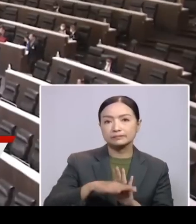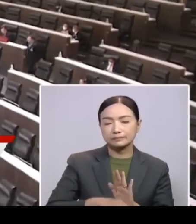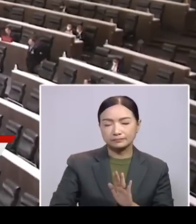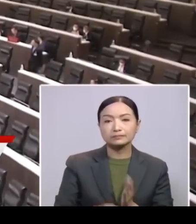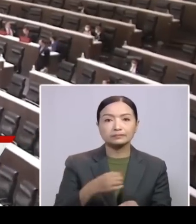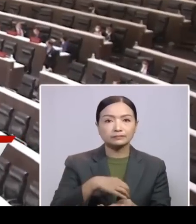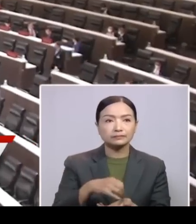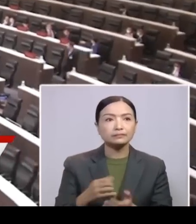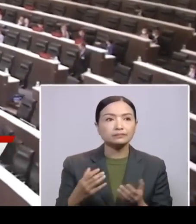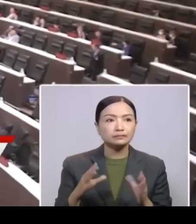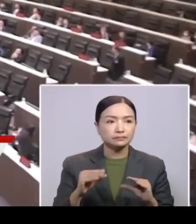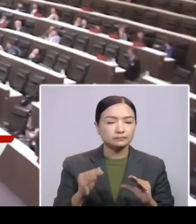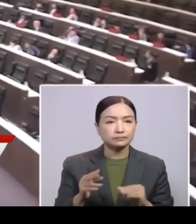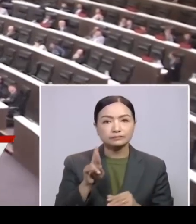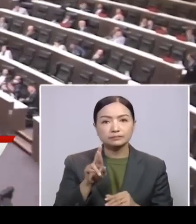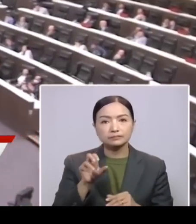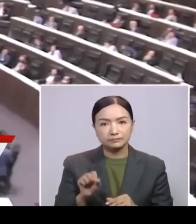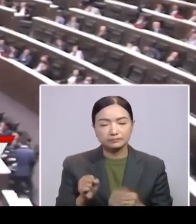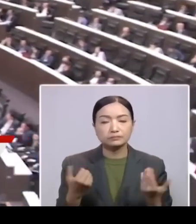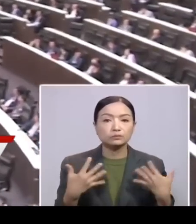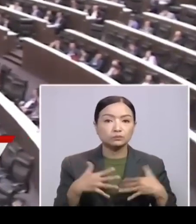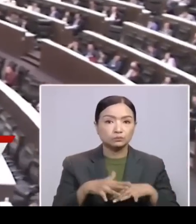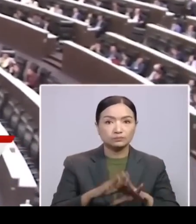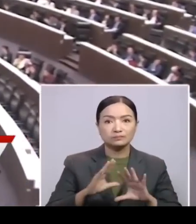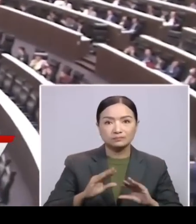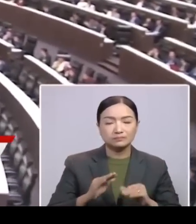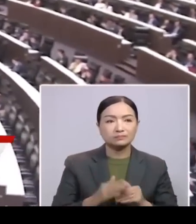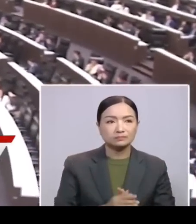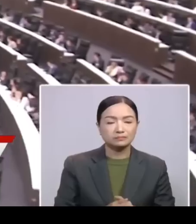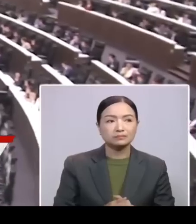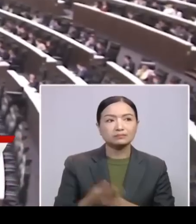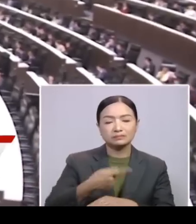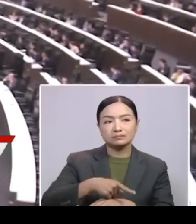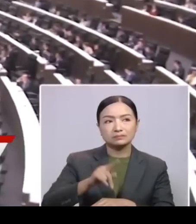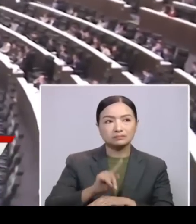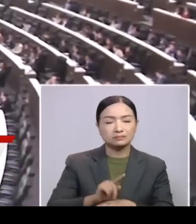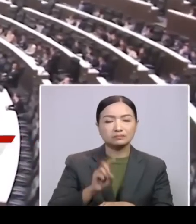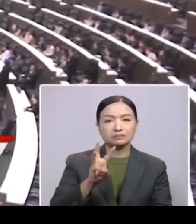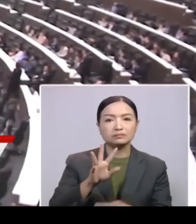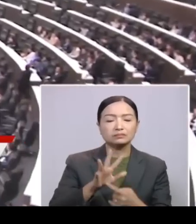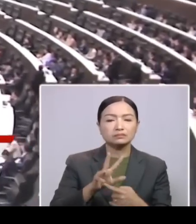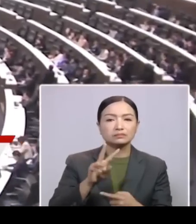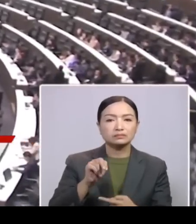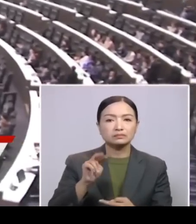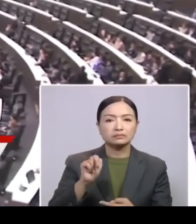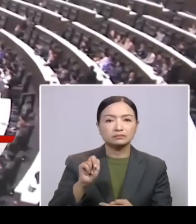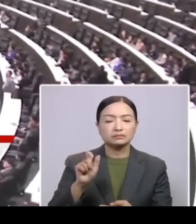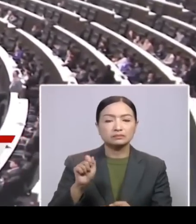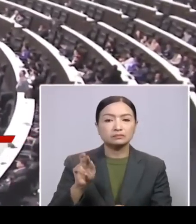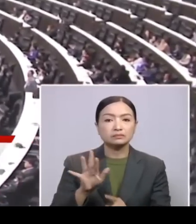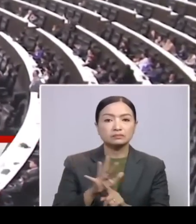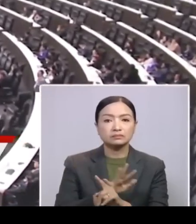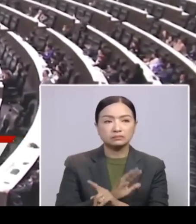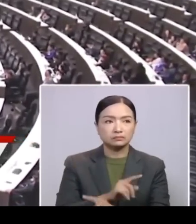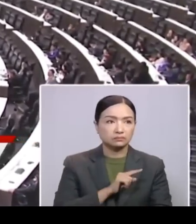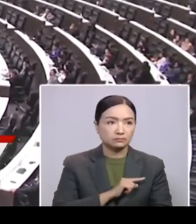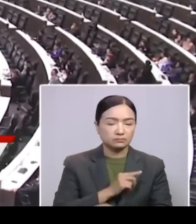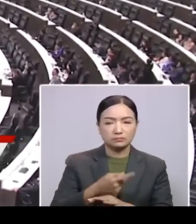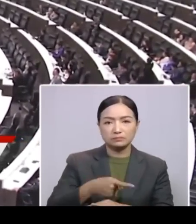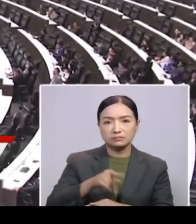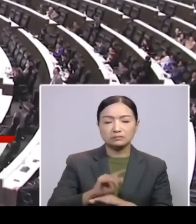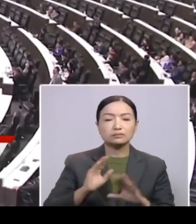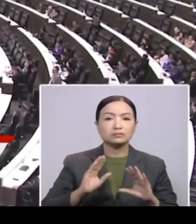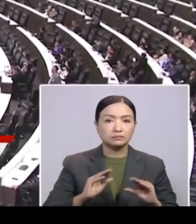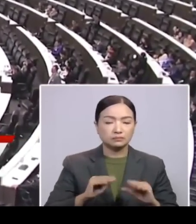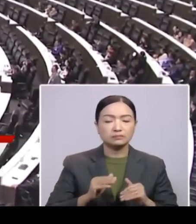การประชุมร่วมรัฐสภาในวันนี้ค่ะมีนายวันมูฮัมหมัดนอมัตฮาประธานรัฐสภาทำหน้าที่ประธานการประชุ